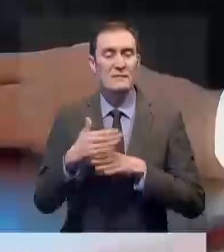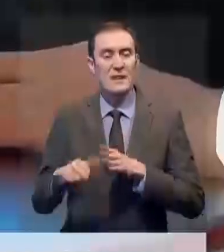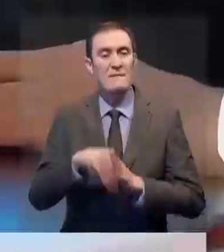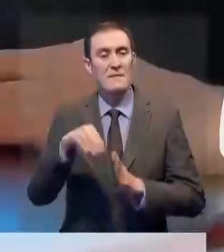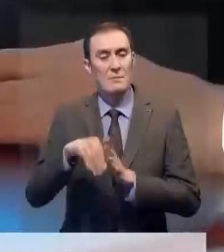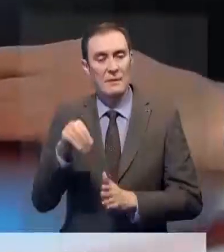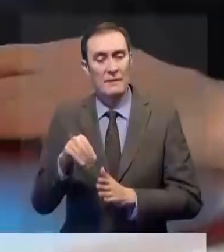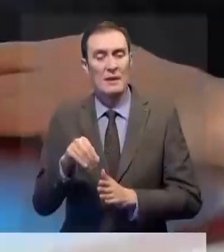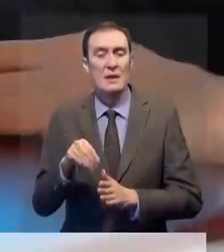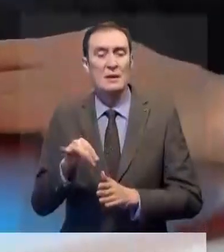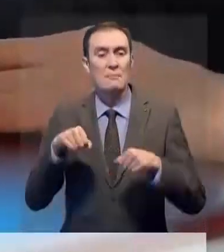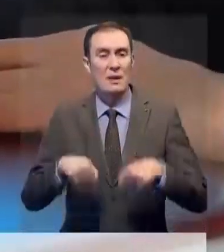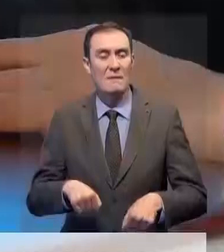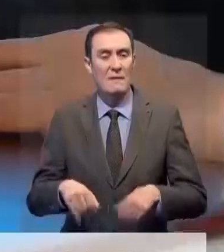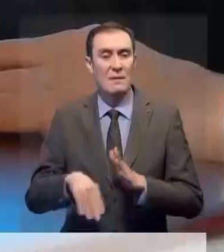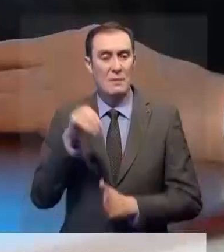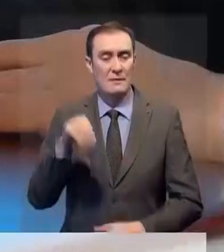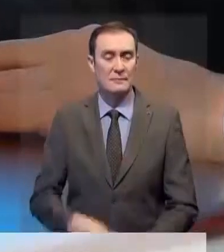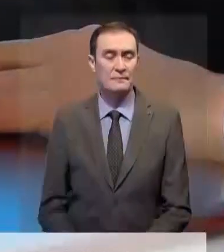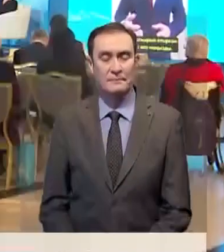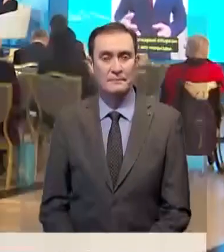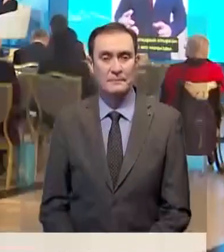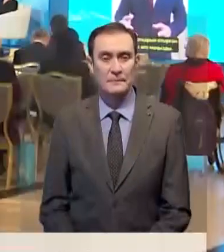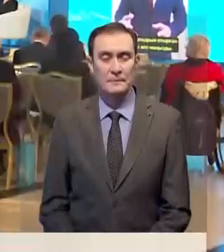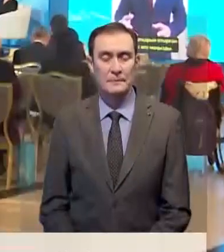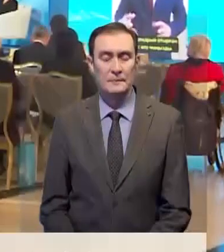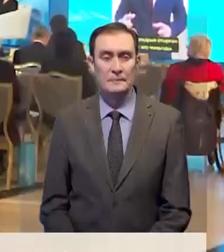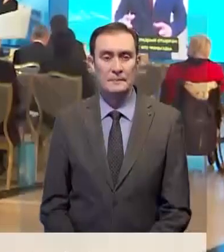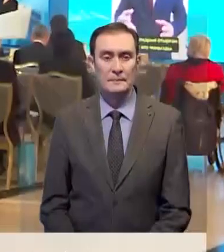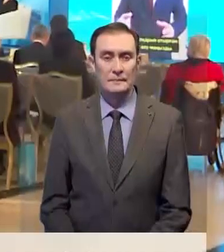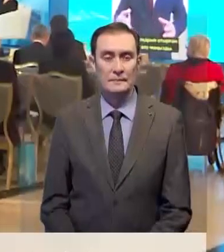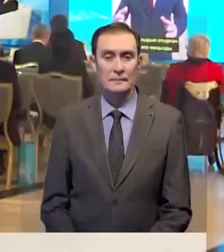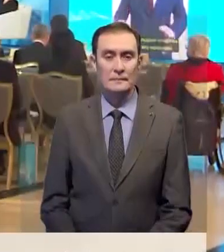выборов и электорального права. Алишер Накипов, Ербол Даиров, Хабар, 24.